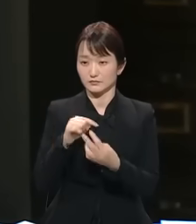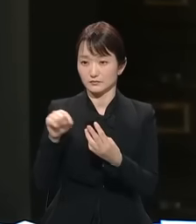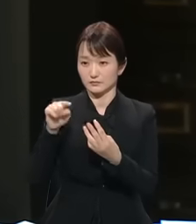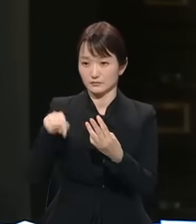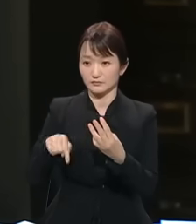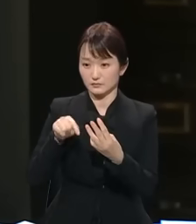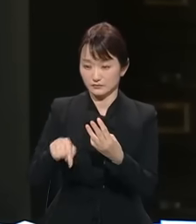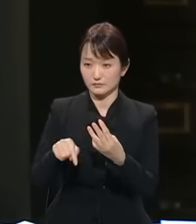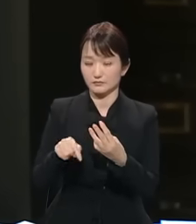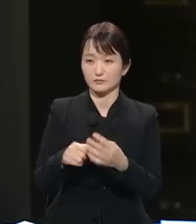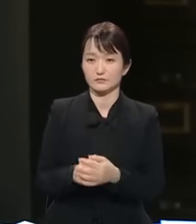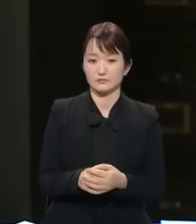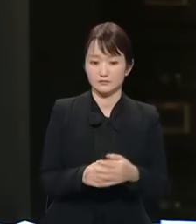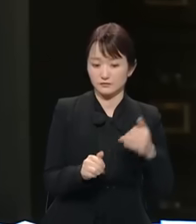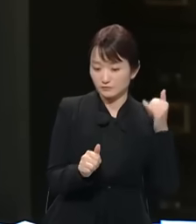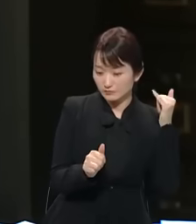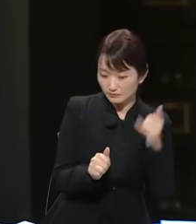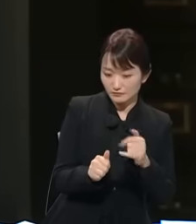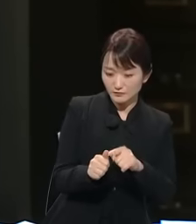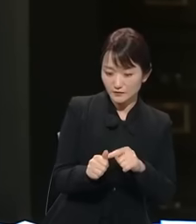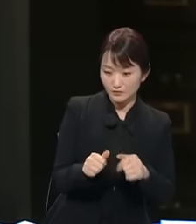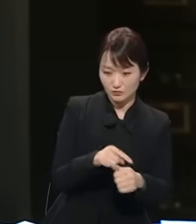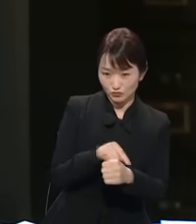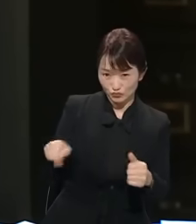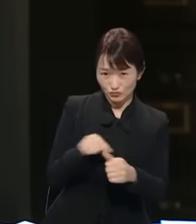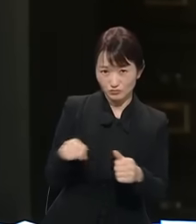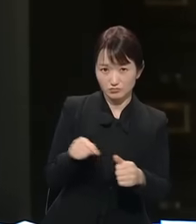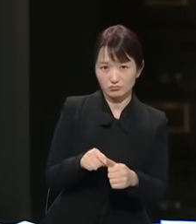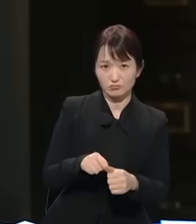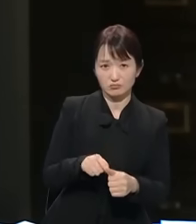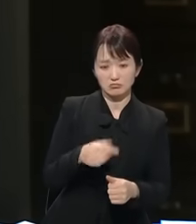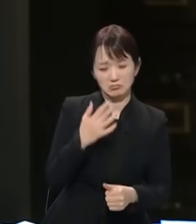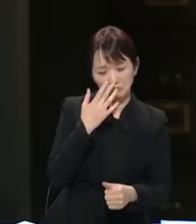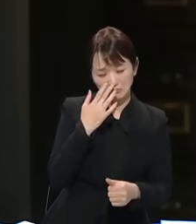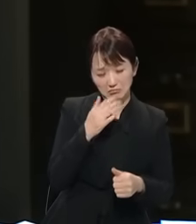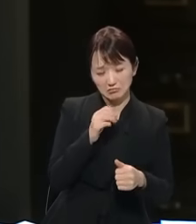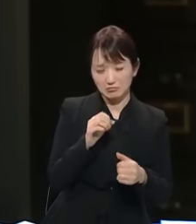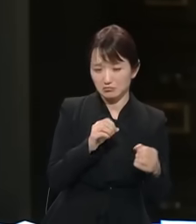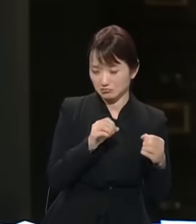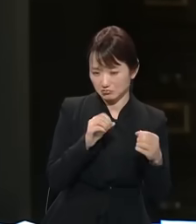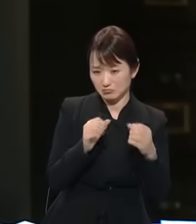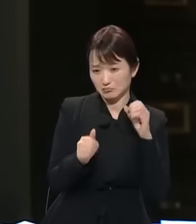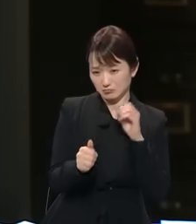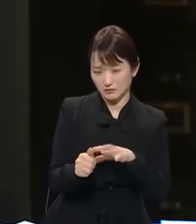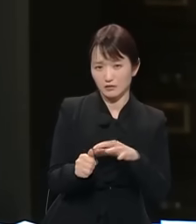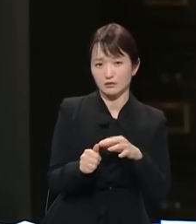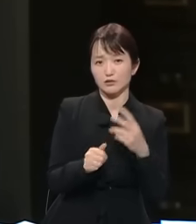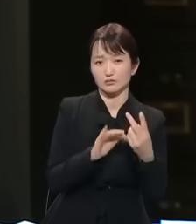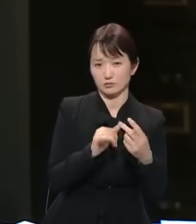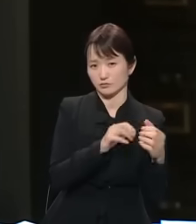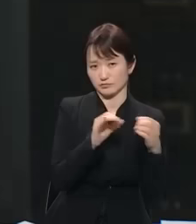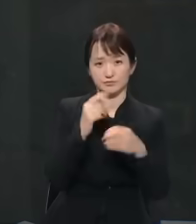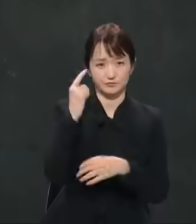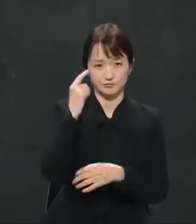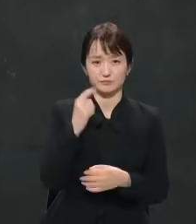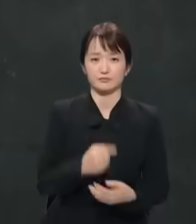총각한테 전화를 걸어서 죽이겠다는 말은 서슴없이 했다는 겁니다. 자, 두 사람의 대화 직접 들어보시죠.